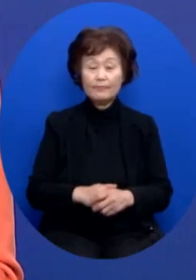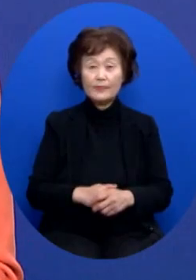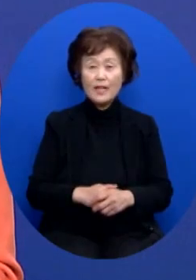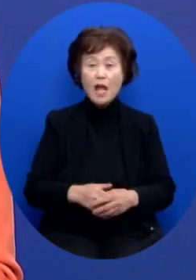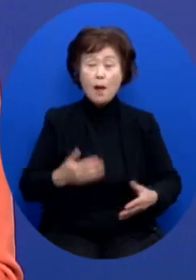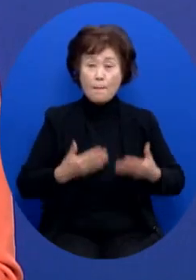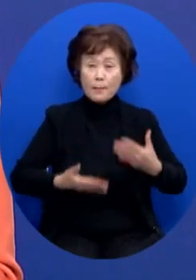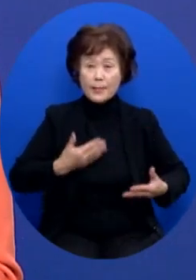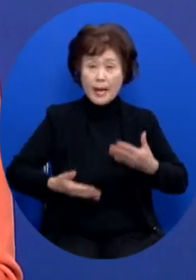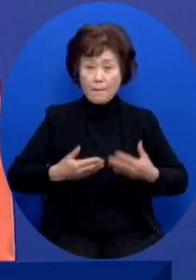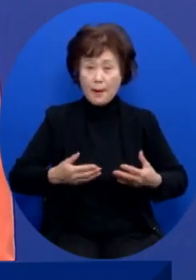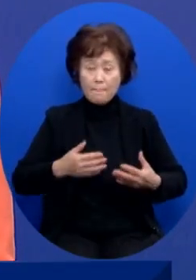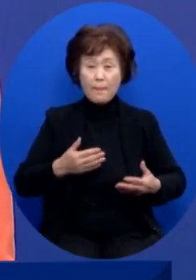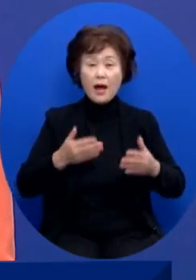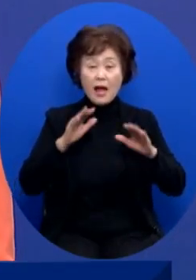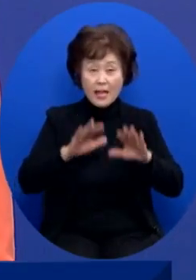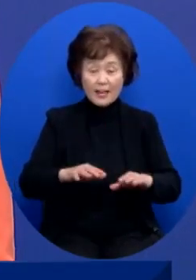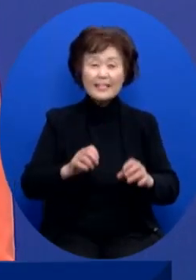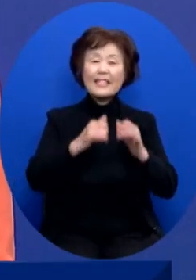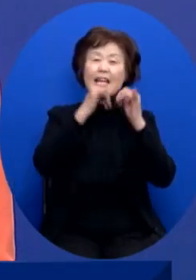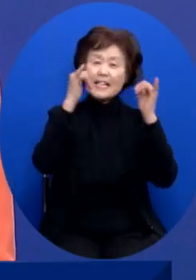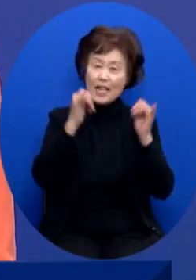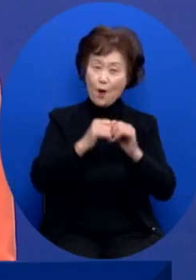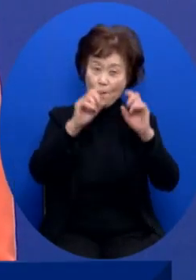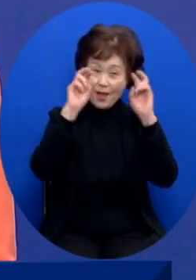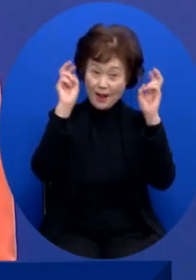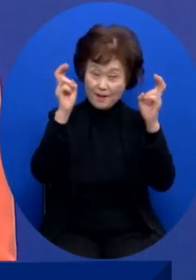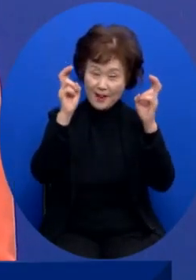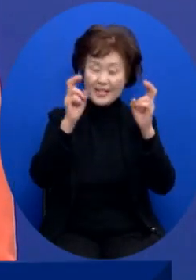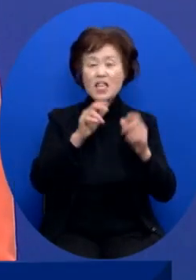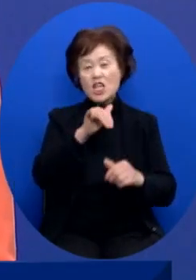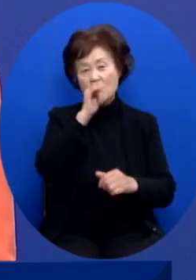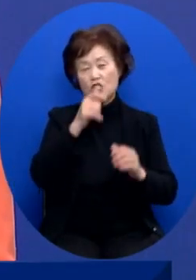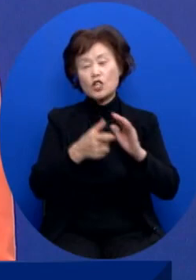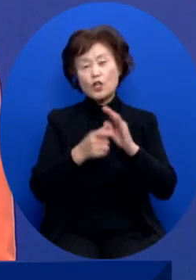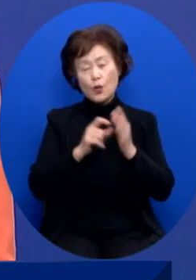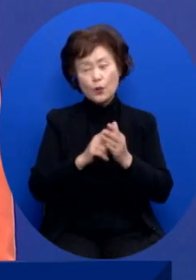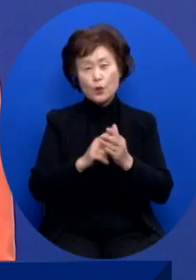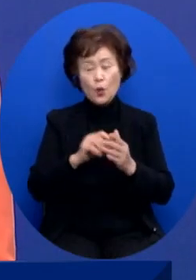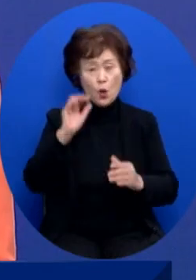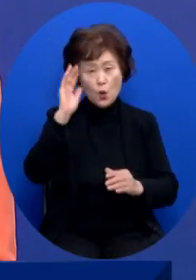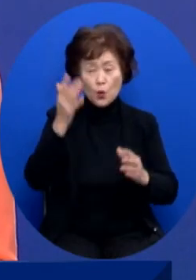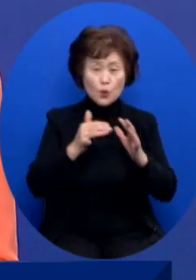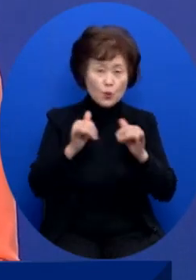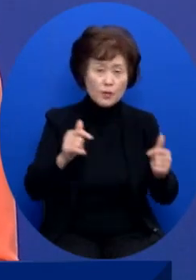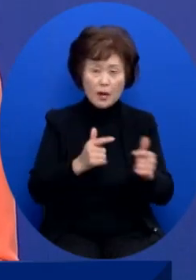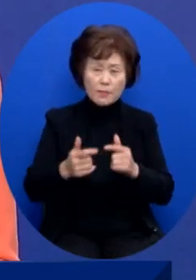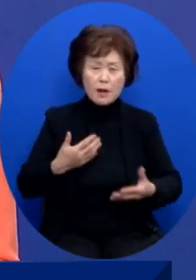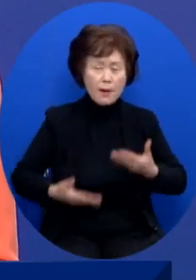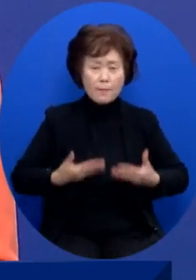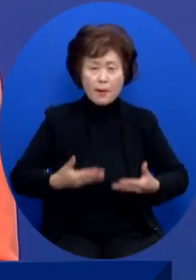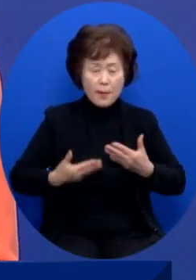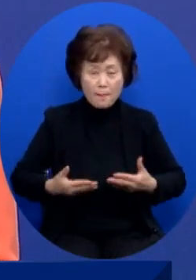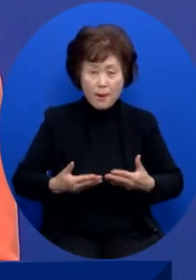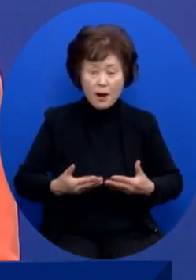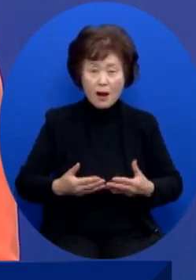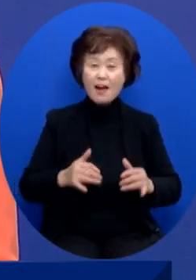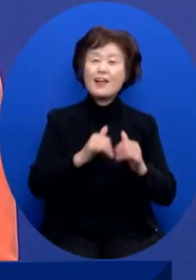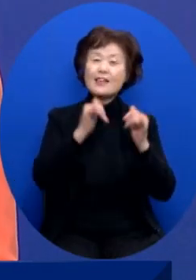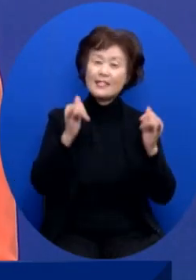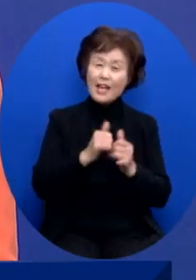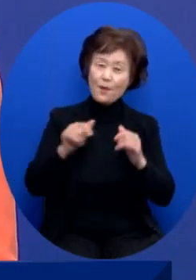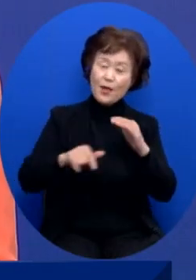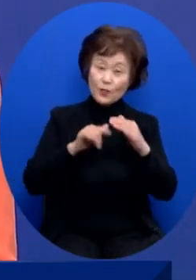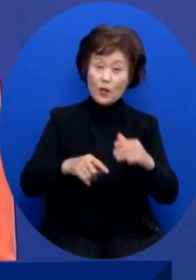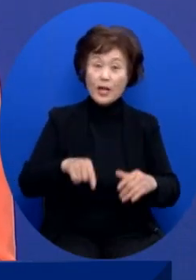바쁘다 바빠 현대 사회라는 말이 있을 정도로 현대인들의 일상은 정신없이 흘러가는데 분주한 사회 속에서